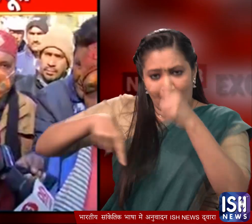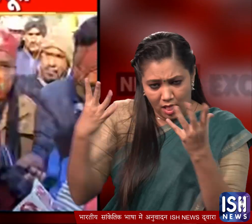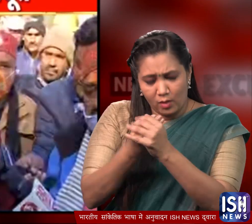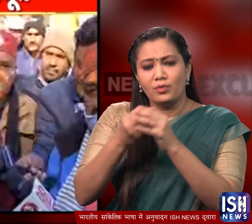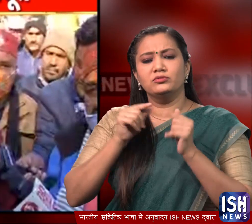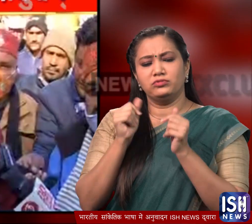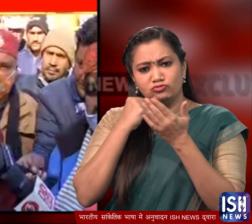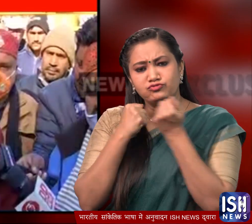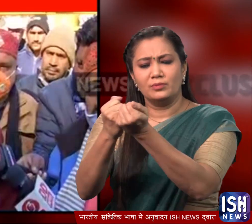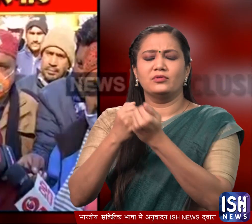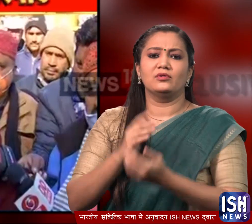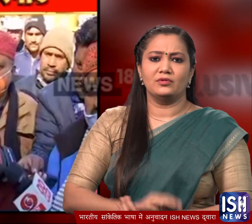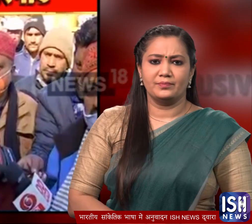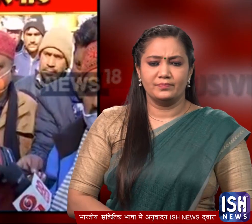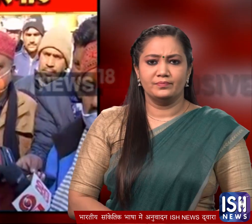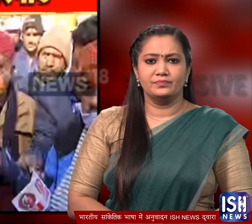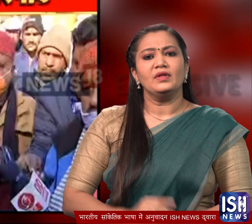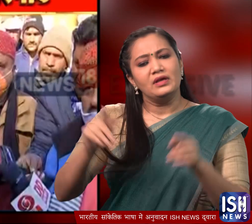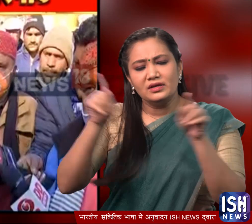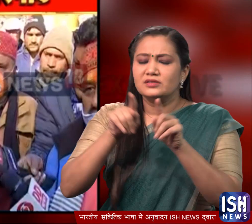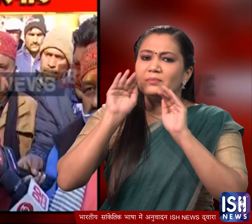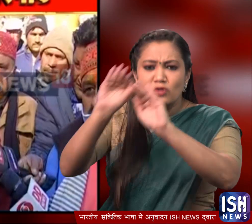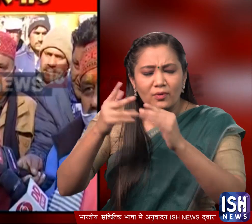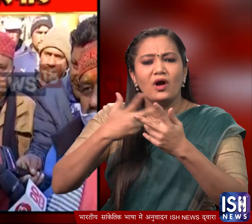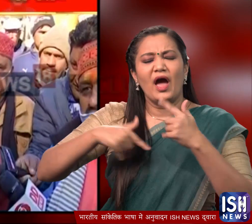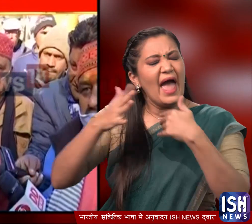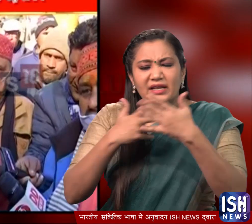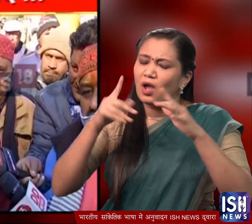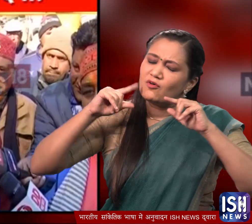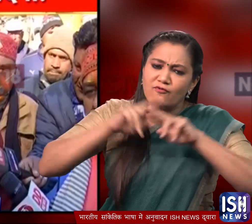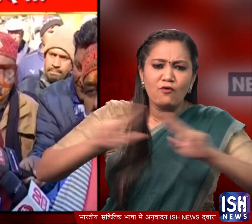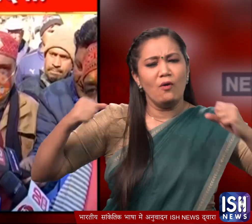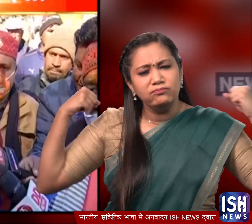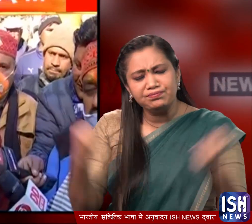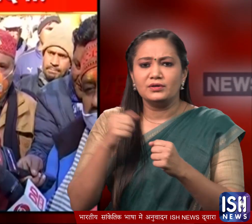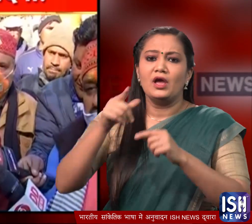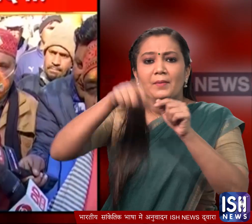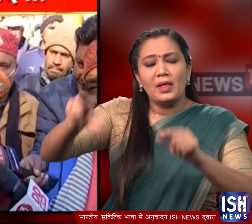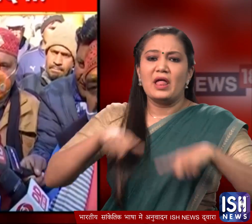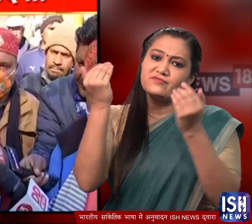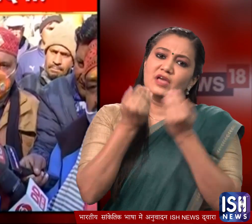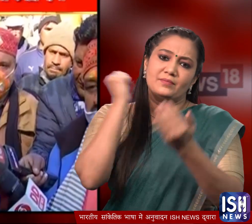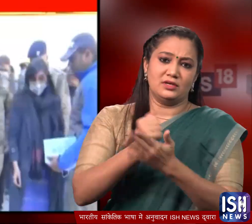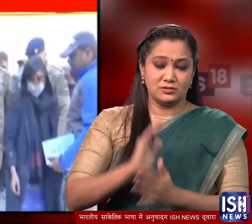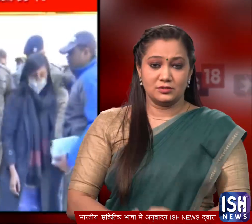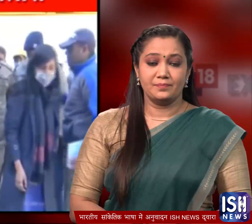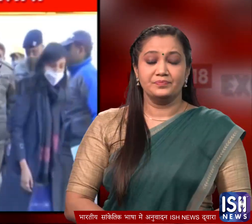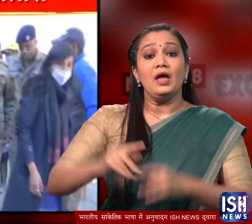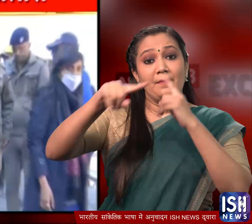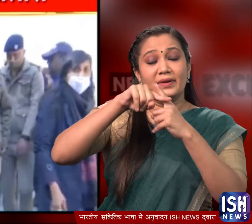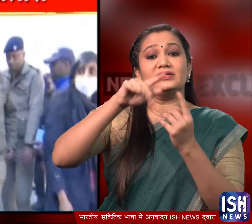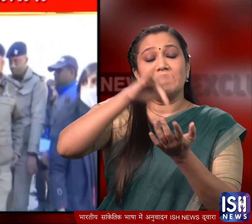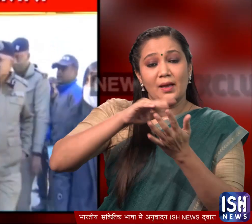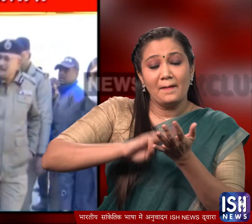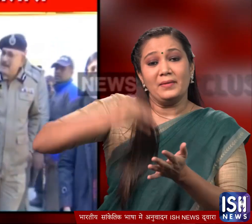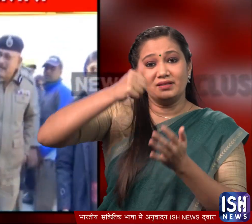उत्तराखंड के लोगों के साथ है और इस यहाँ पर कोई कोर कसर नहीं छोड़ी जाएगी लोगों की जिंदगी बचाने के लिए। इतना ही